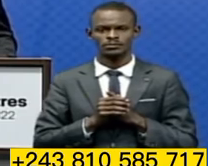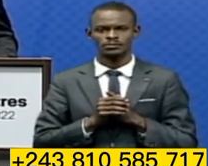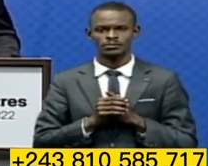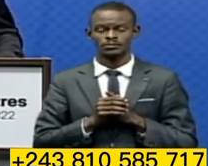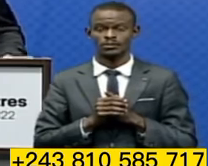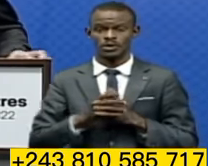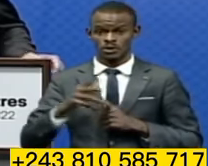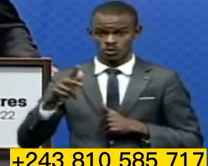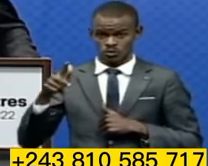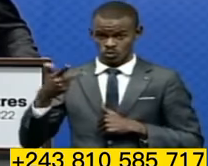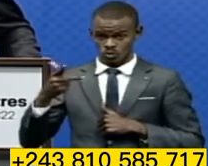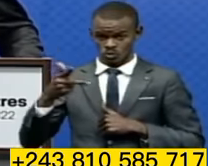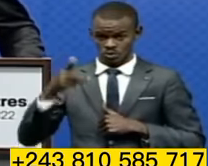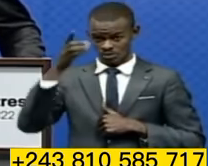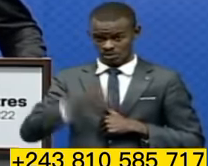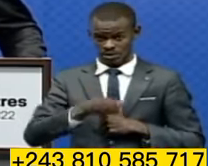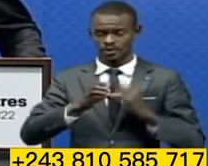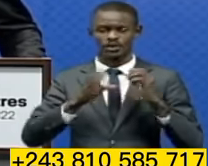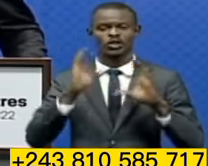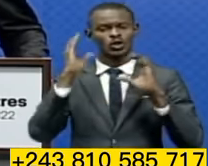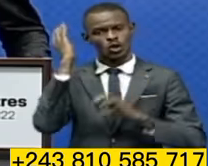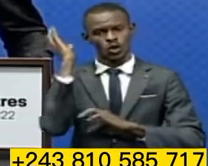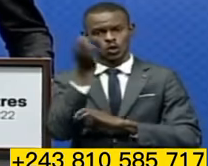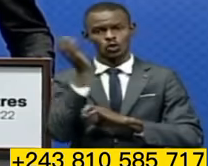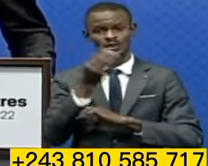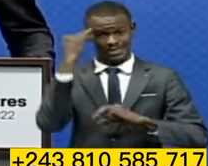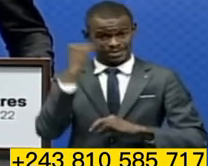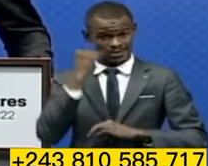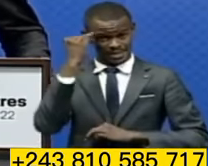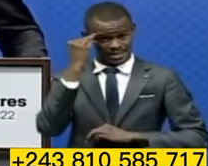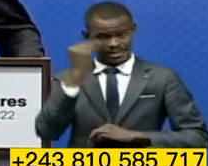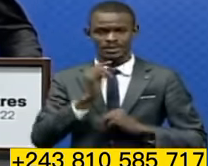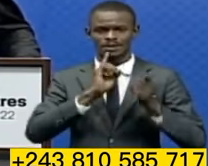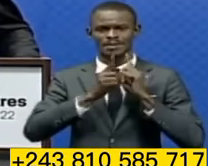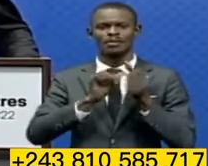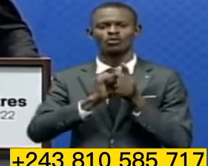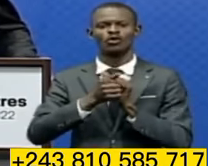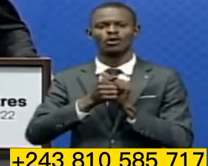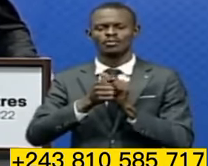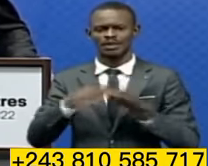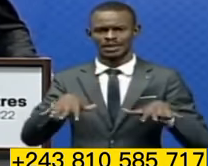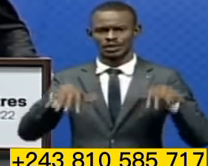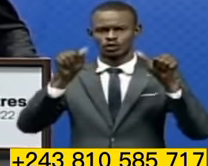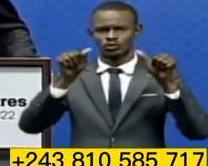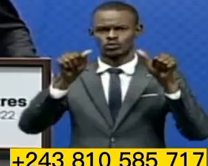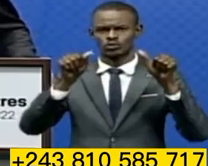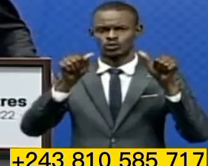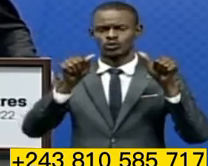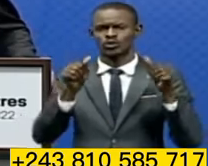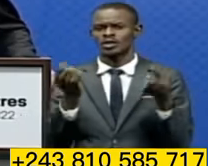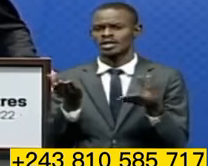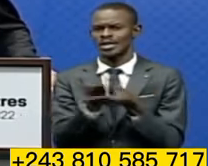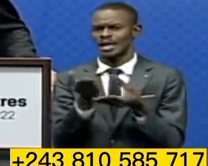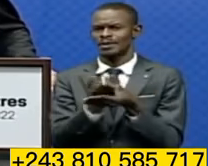Au 3e chapitre du Conseil de ministres de ce jour, relatif à l'approbation d'un relevé des décisions du Conseil de ministres, le